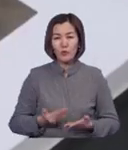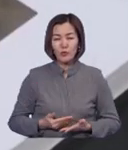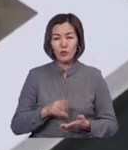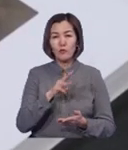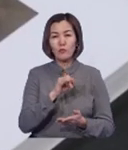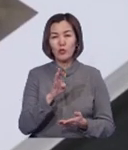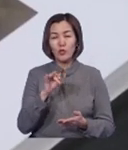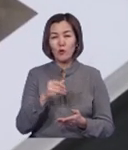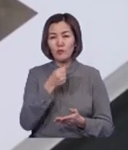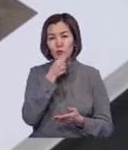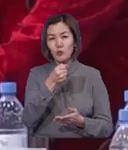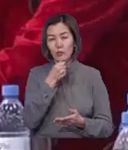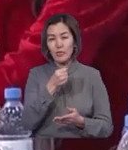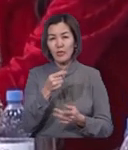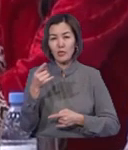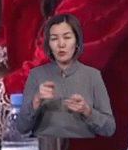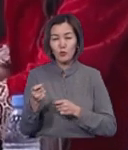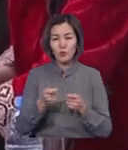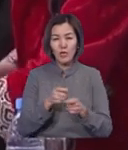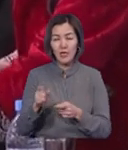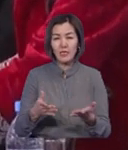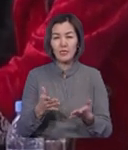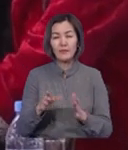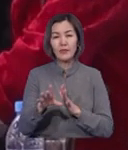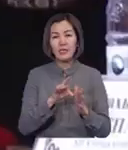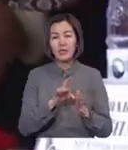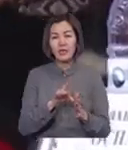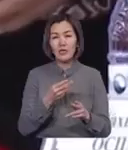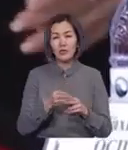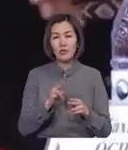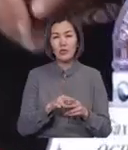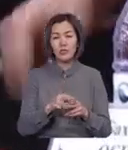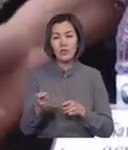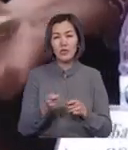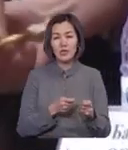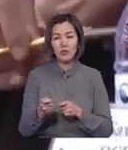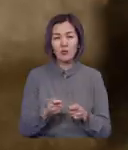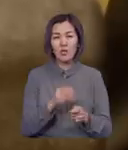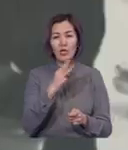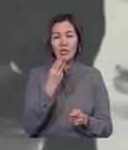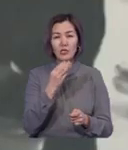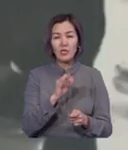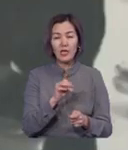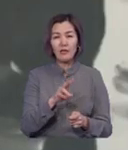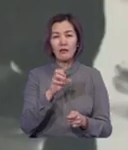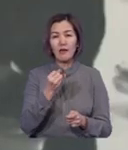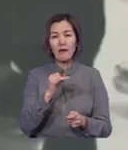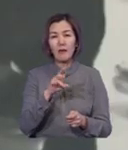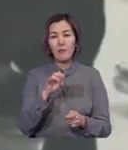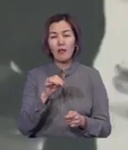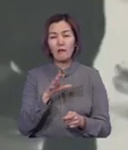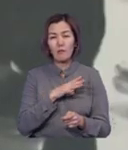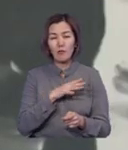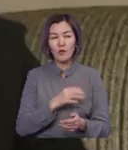көріп сұхбат алған журналист. Оны дикторлыққа таңдаған сол кездегі режиссер Шәкен Айманов болыпты.